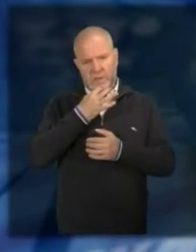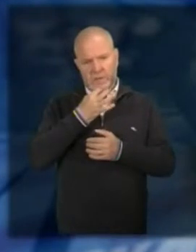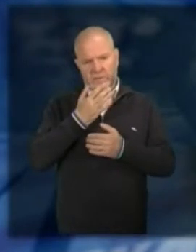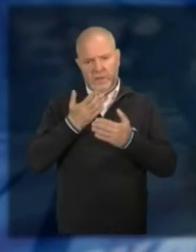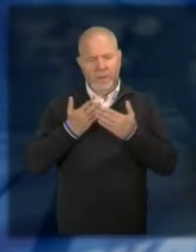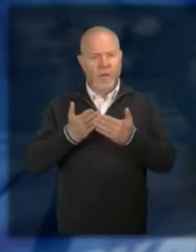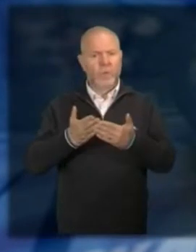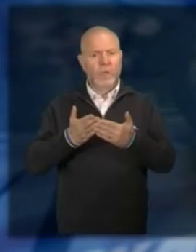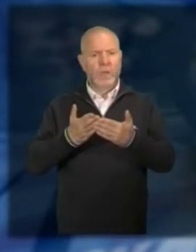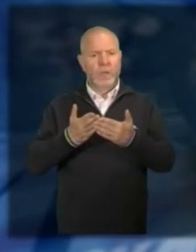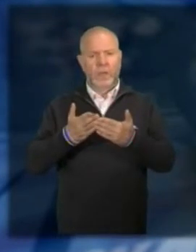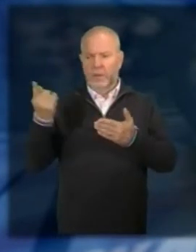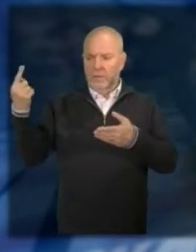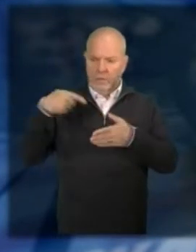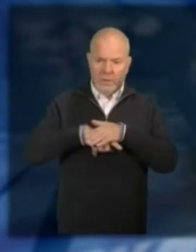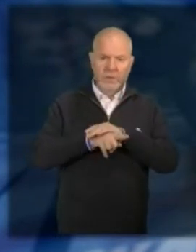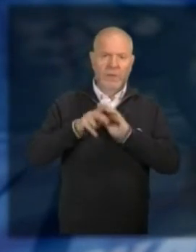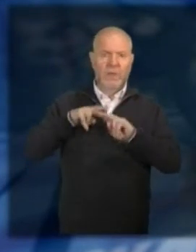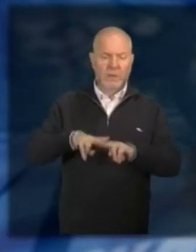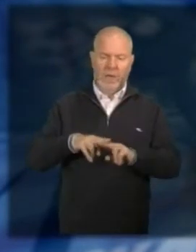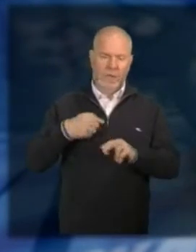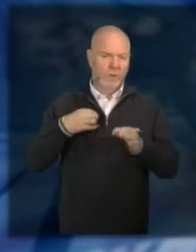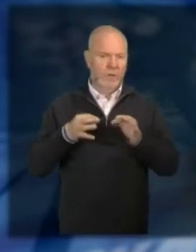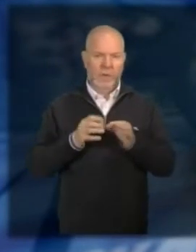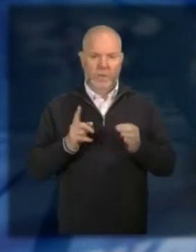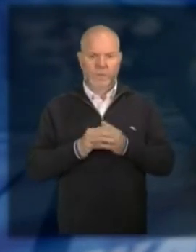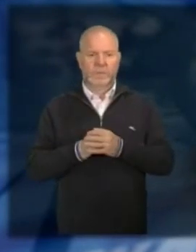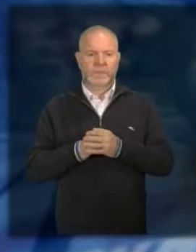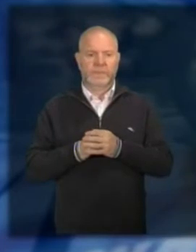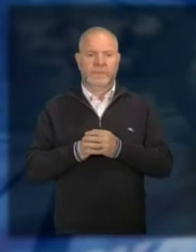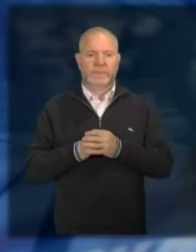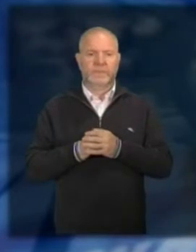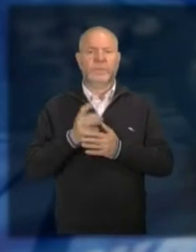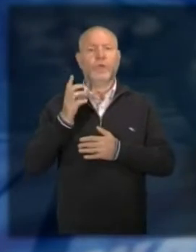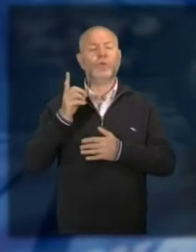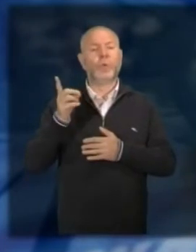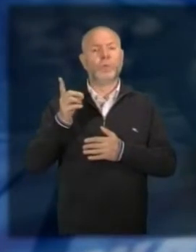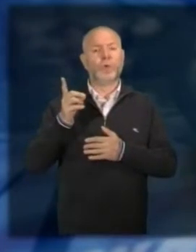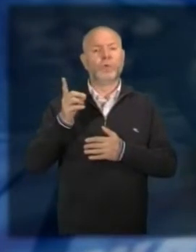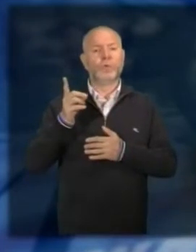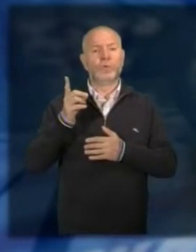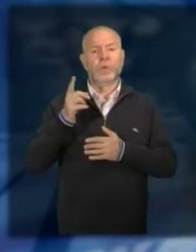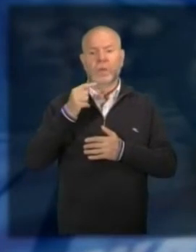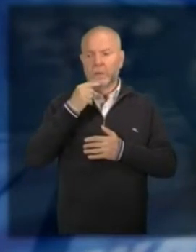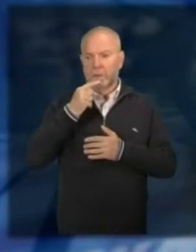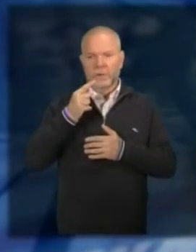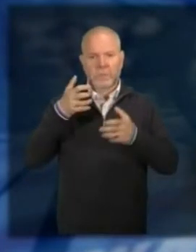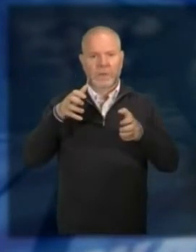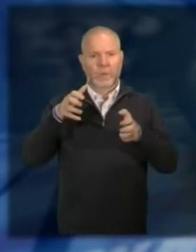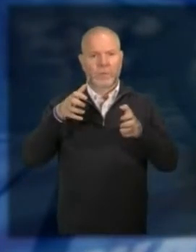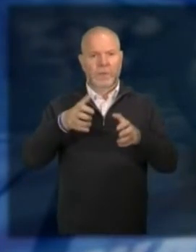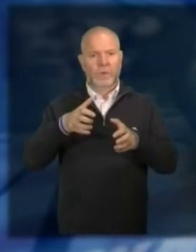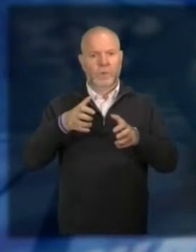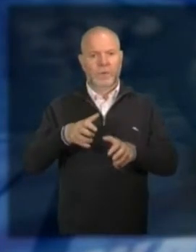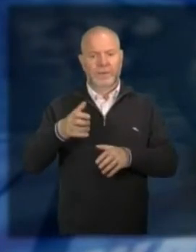dei costi per avere i migranti. Intanto Domodossola vede calare gradualmente la presenza di richiedenti asilo.